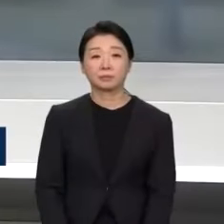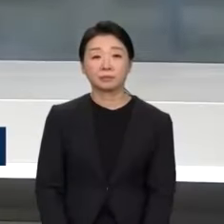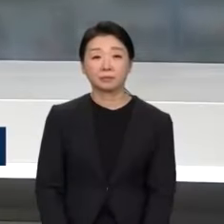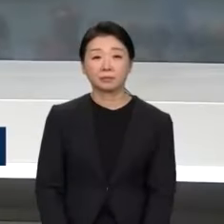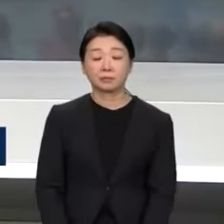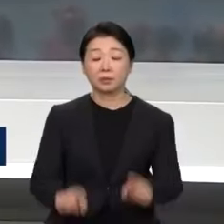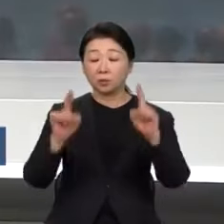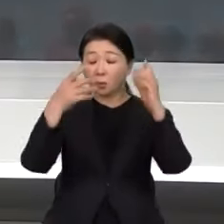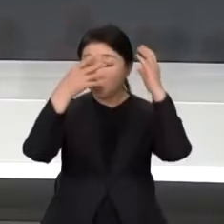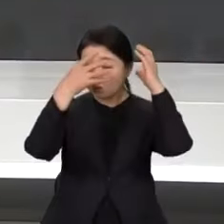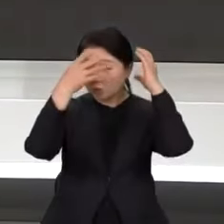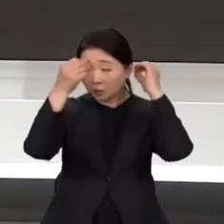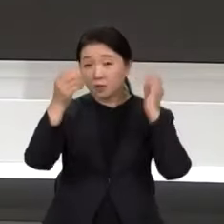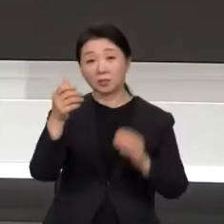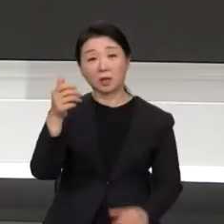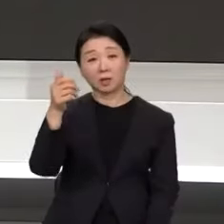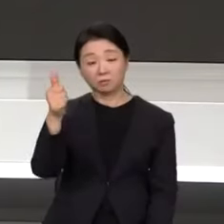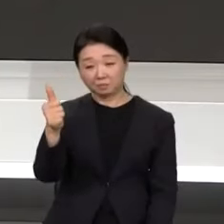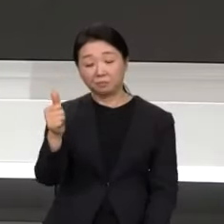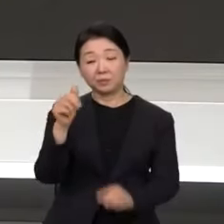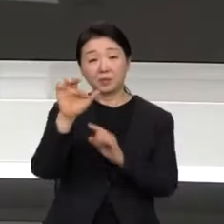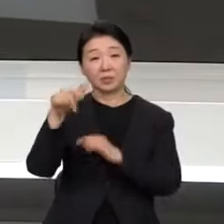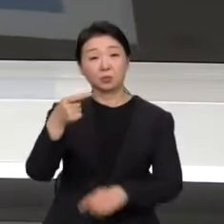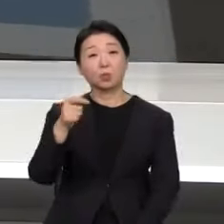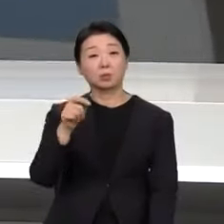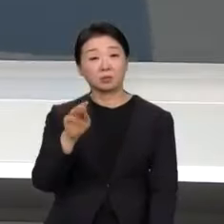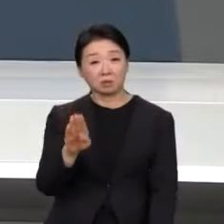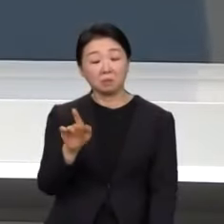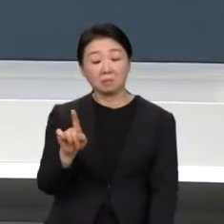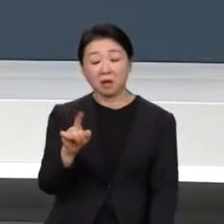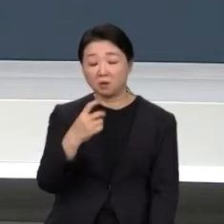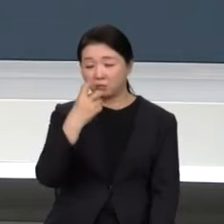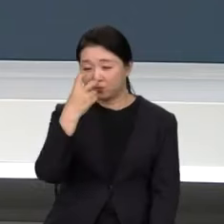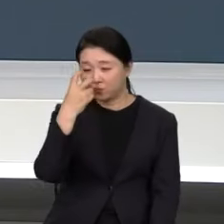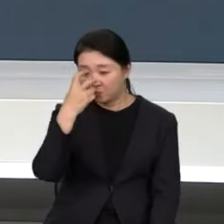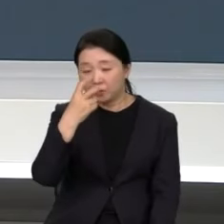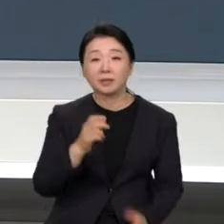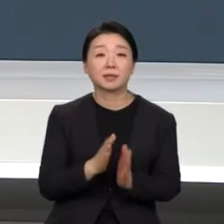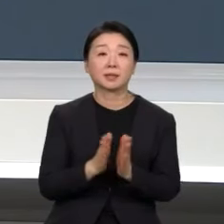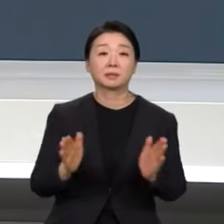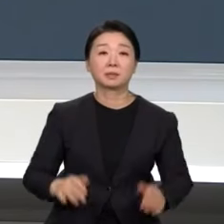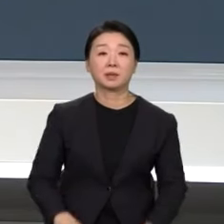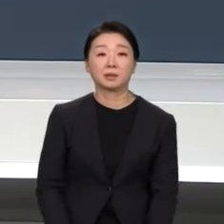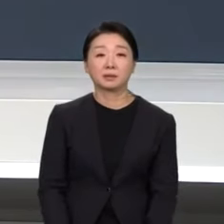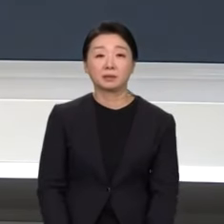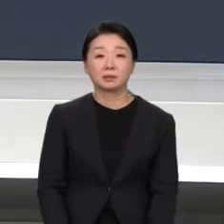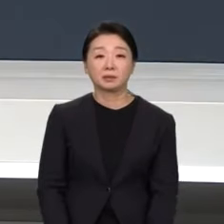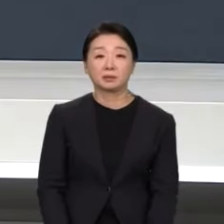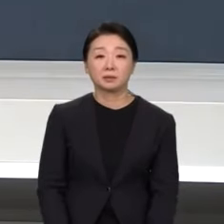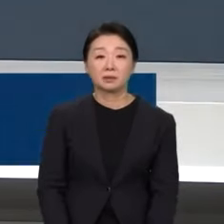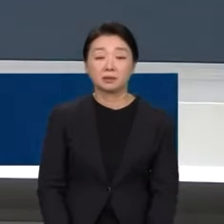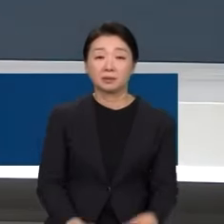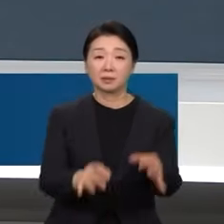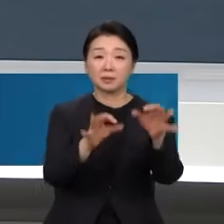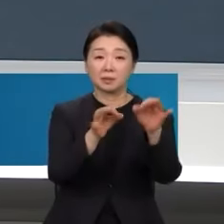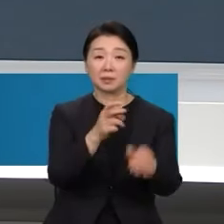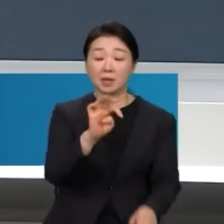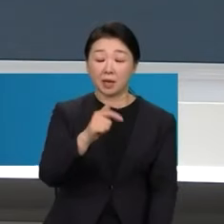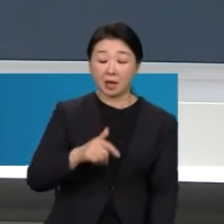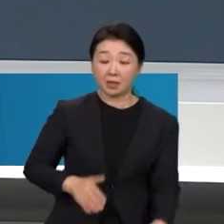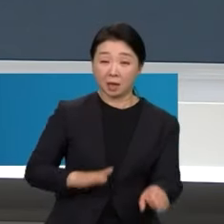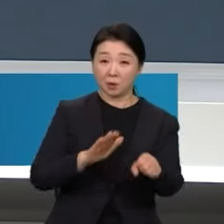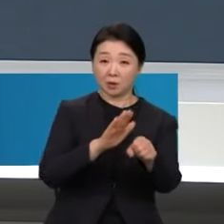주 호주 대사로 떠난 이종섭 전 국방부 장관에 대한 추적 보도로 문을 열겠습니다. 뉴스룸은 김계환 해병대